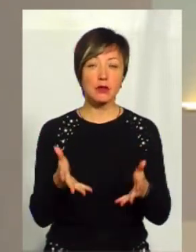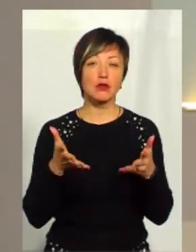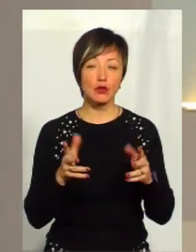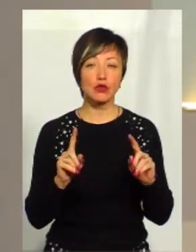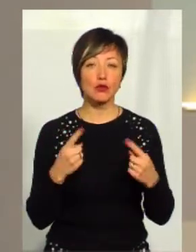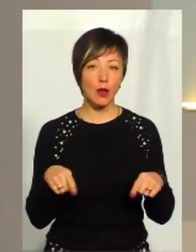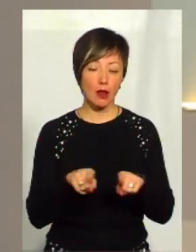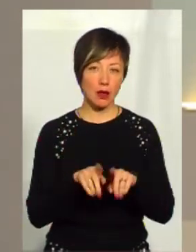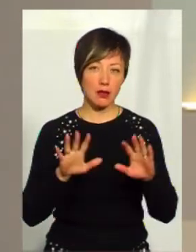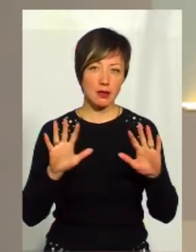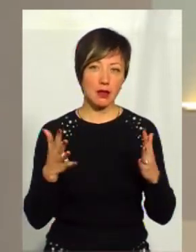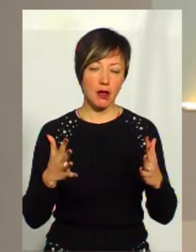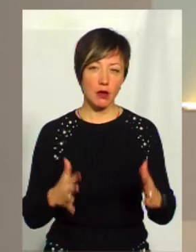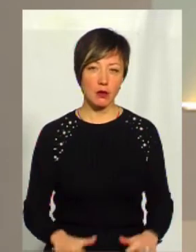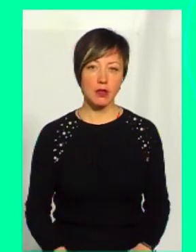з'ясовувала, чому так сталося.